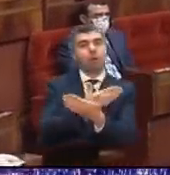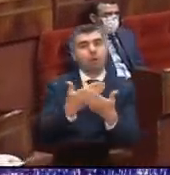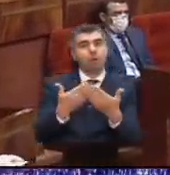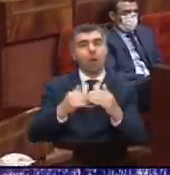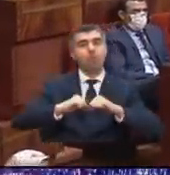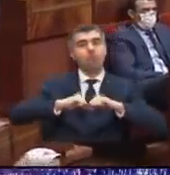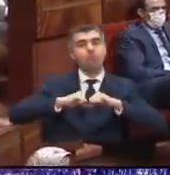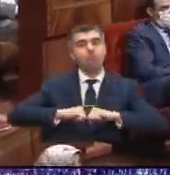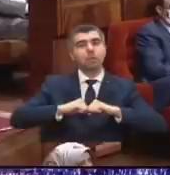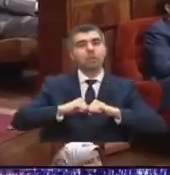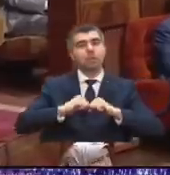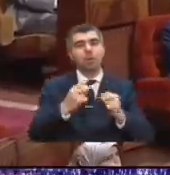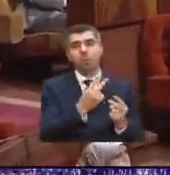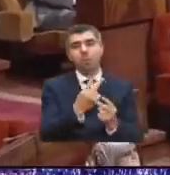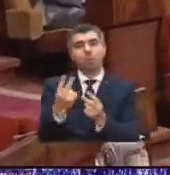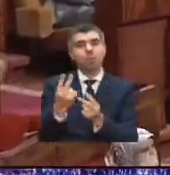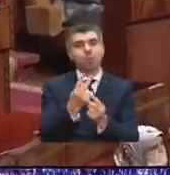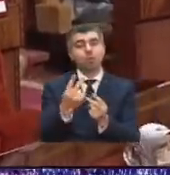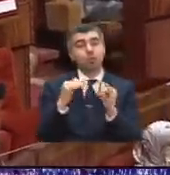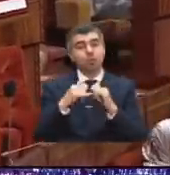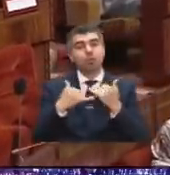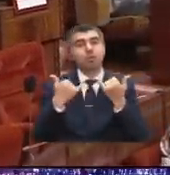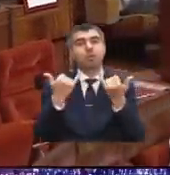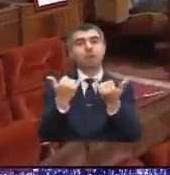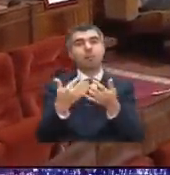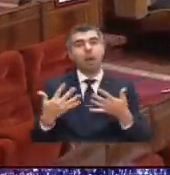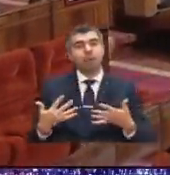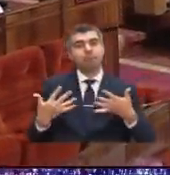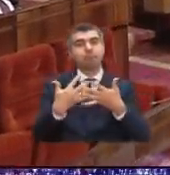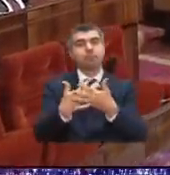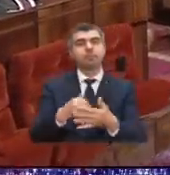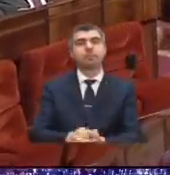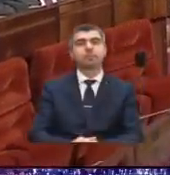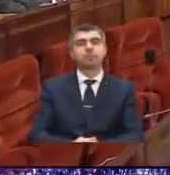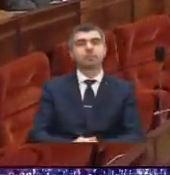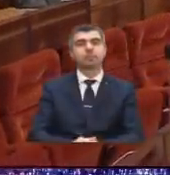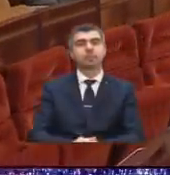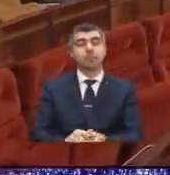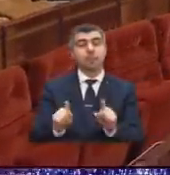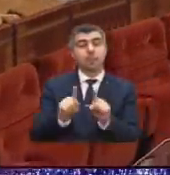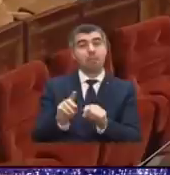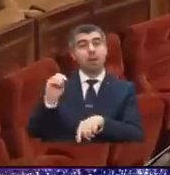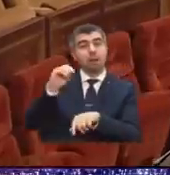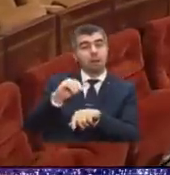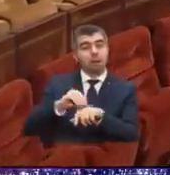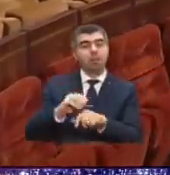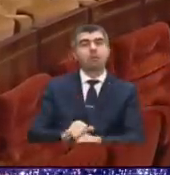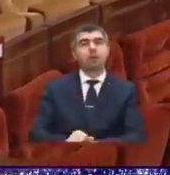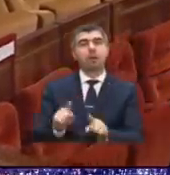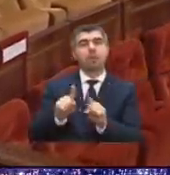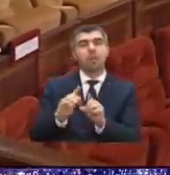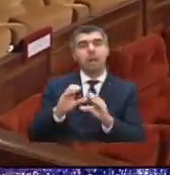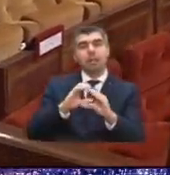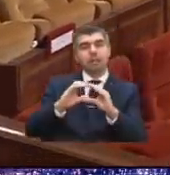هو جاي الان، ولكن عندنا ما ننساوش المشروع الكبير، الورش الكبير ديال الانطلاقه. انطلاقه، راه ما فيهش فقط خلق المقاولات، فيه